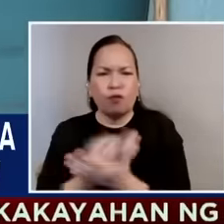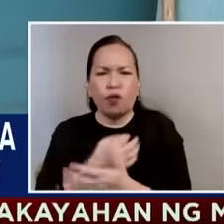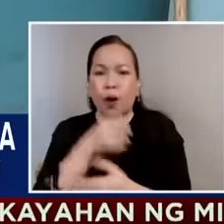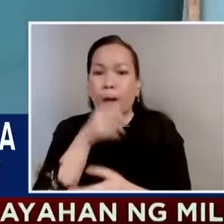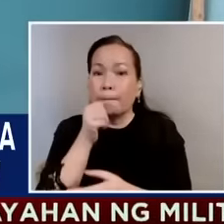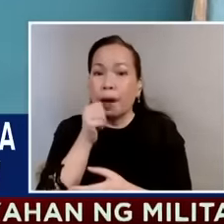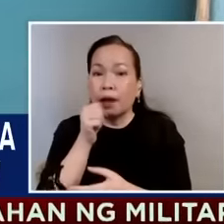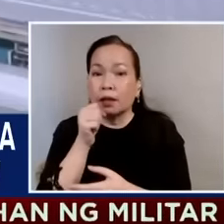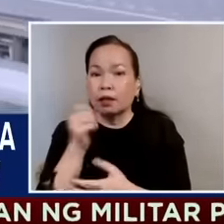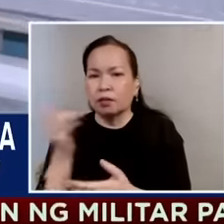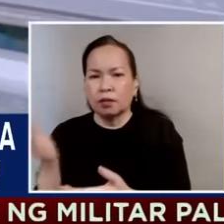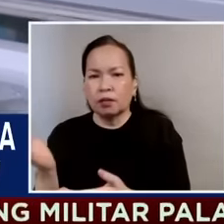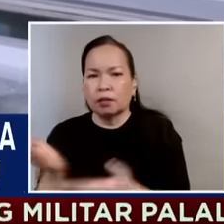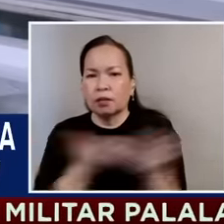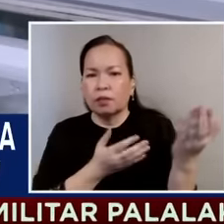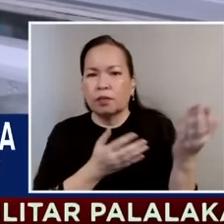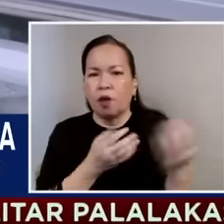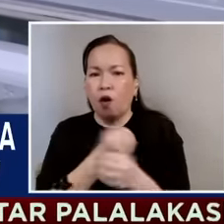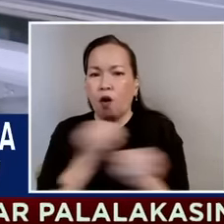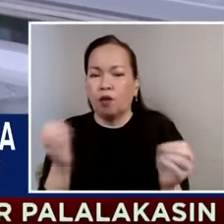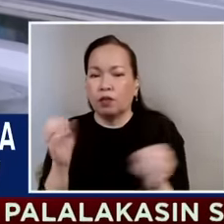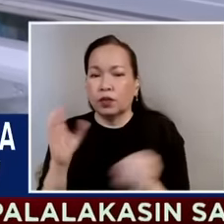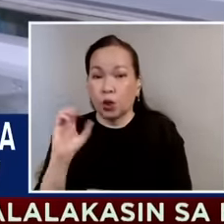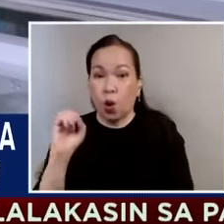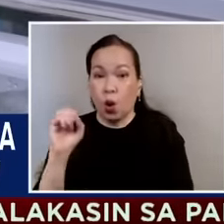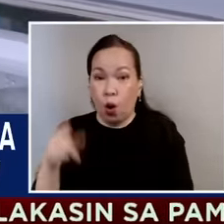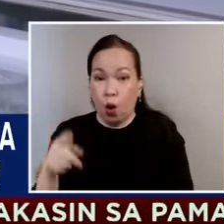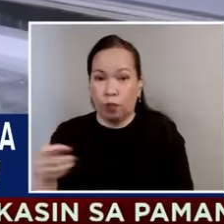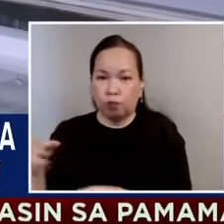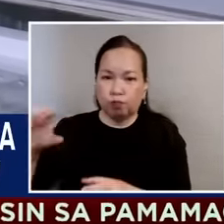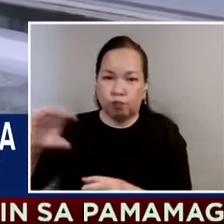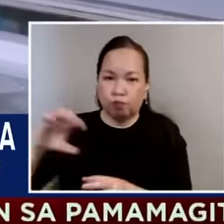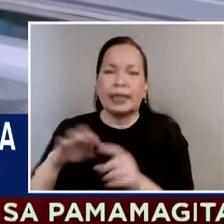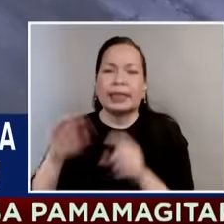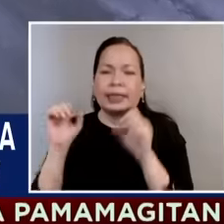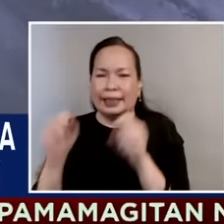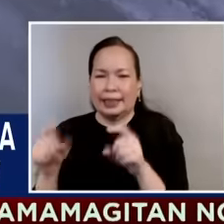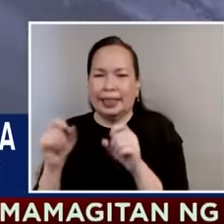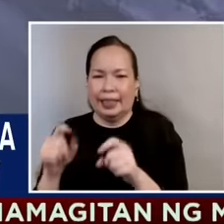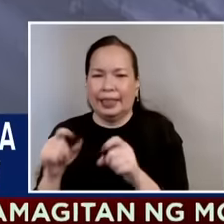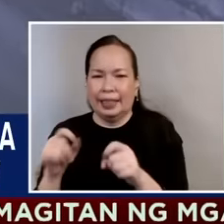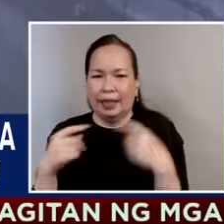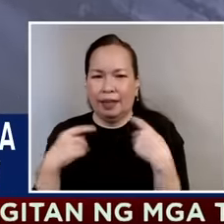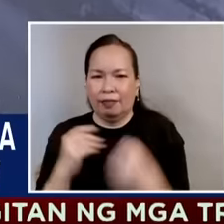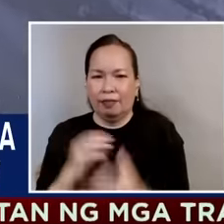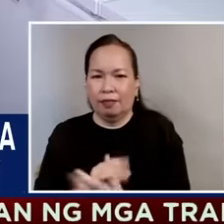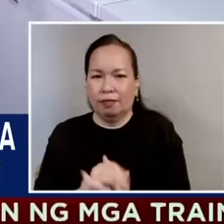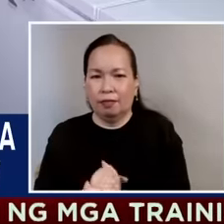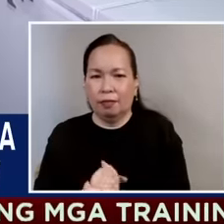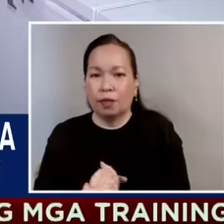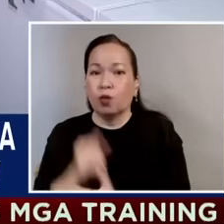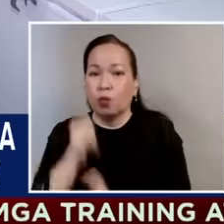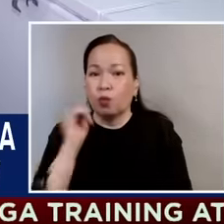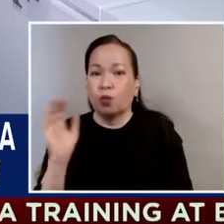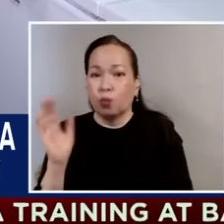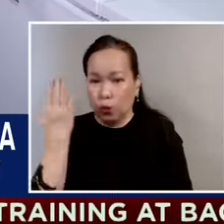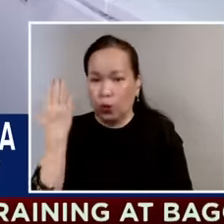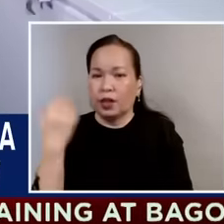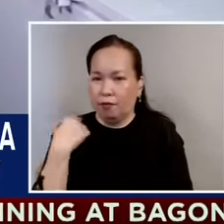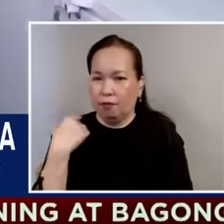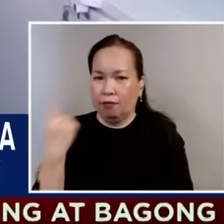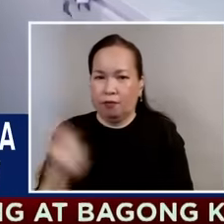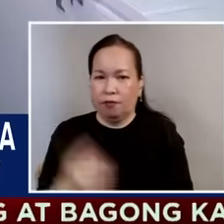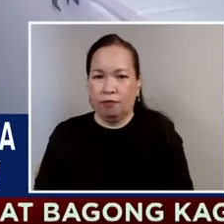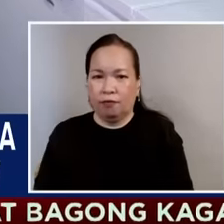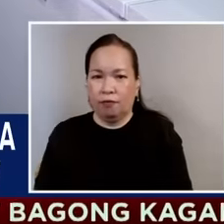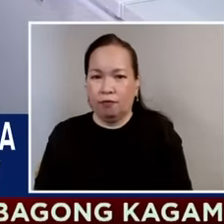opisina ng kooperatiba kung saan naman ito ibinebenta. So, tuwing maga po yan, ganyan. Tapos yung bayan naman